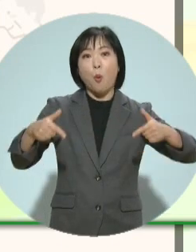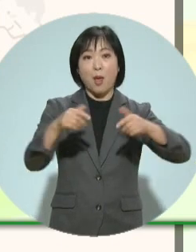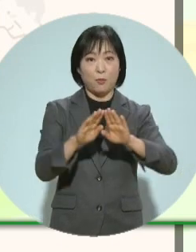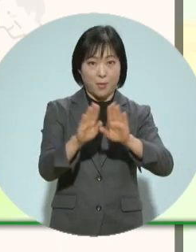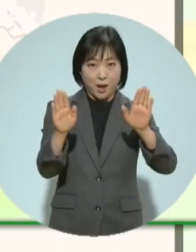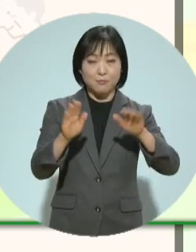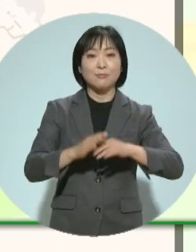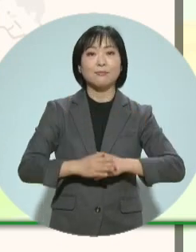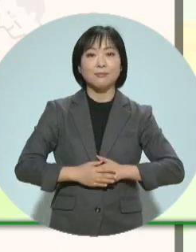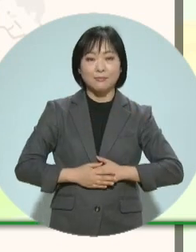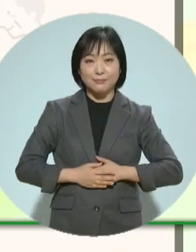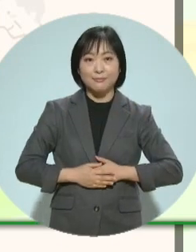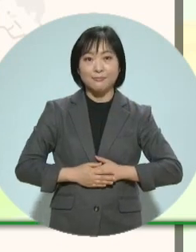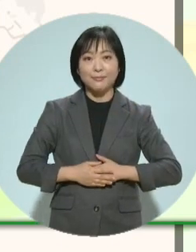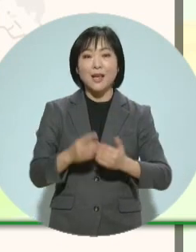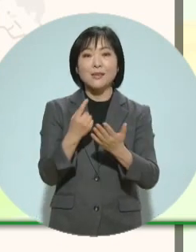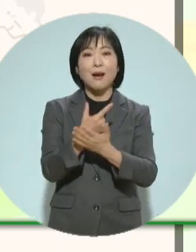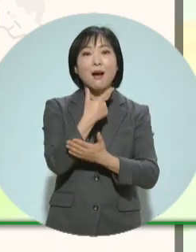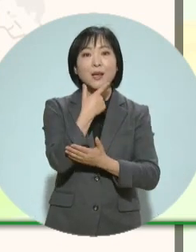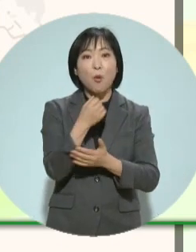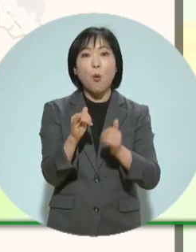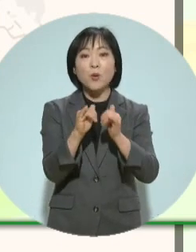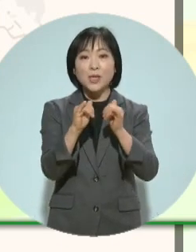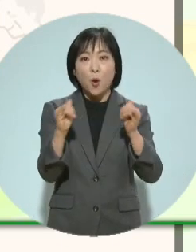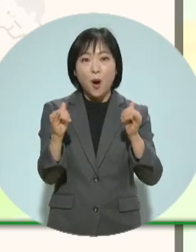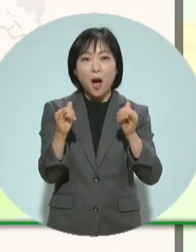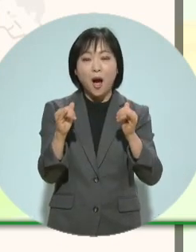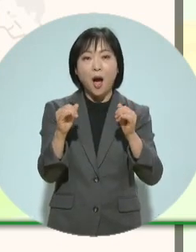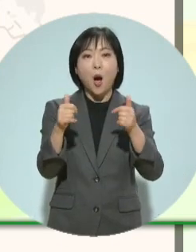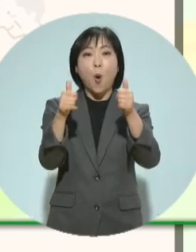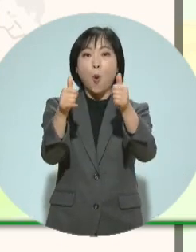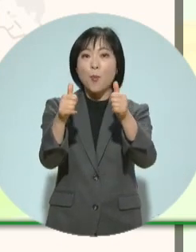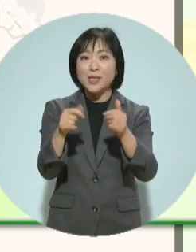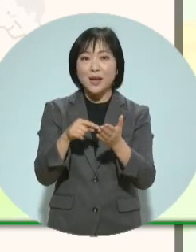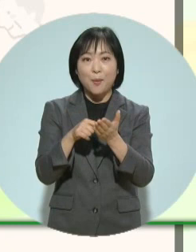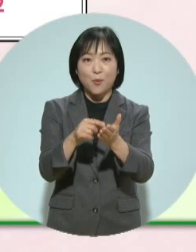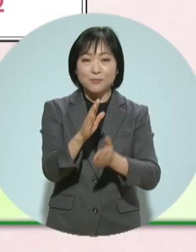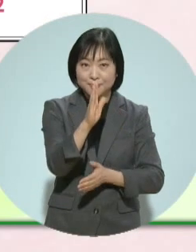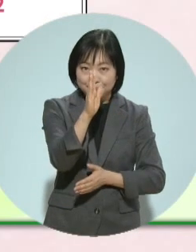参加を希望する人は公式ホームページからお申し込みください。